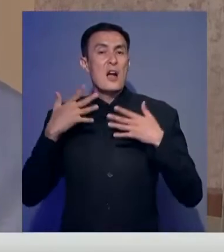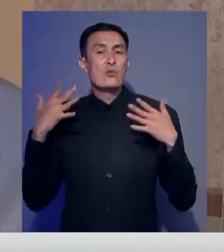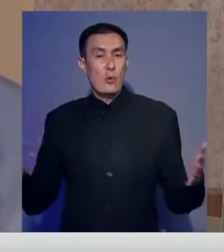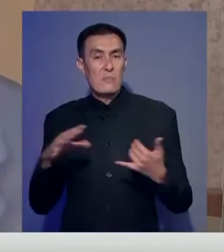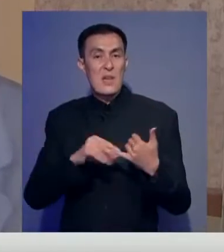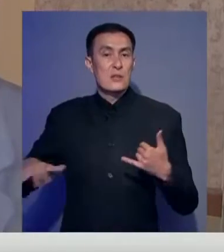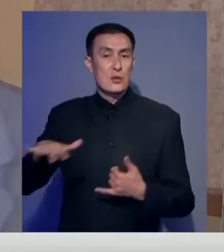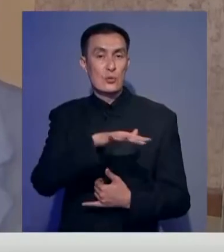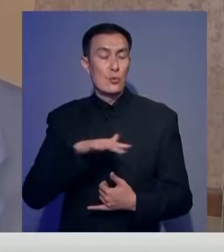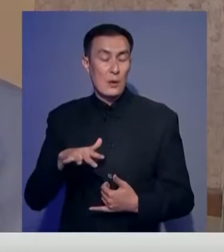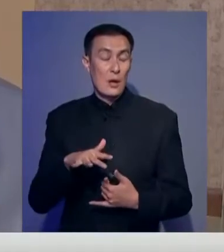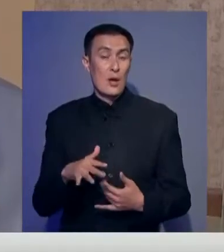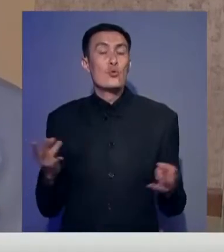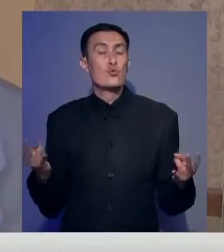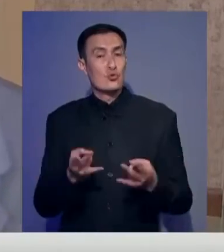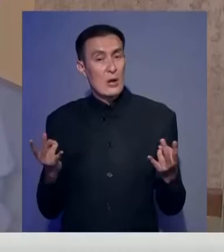территория действительно